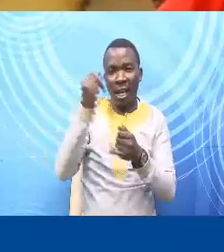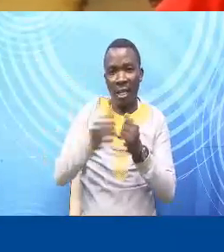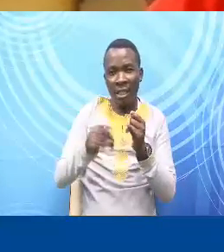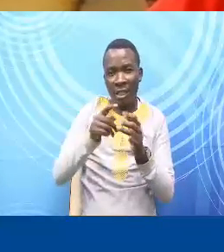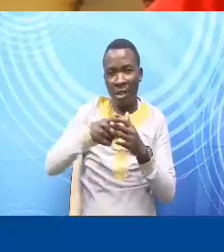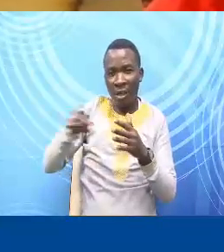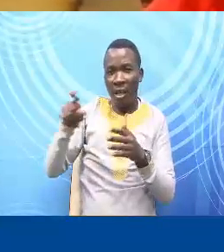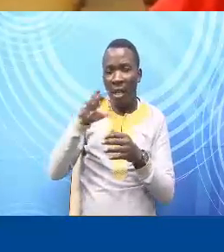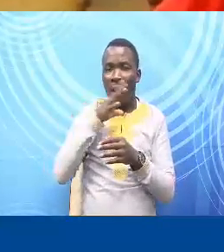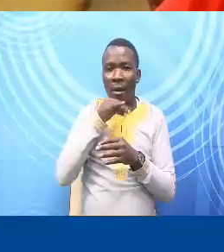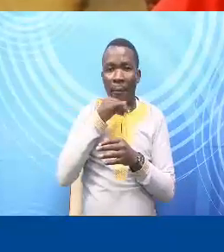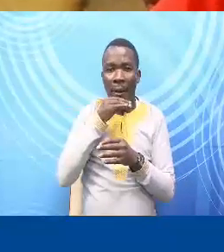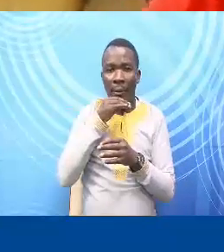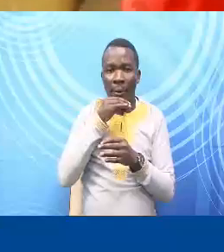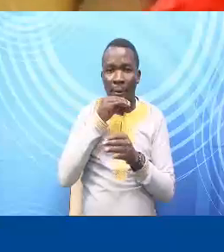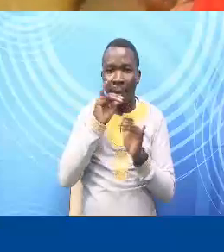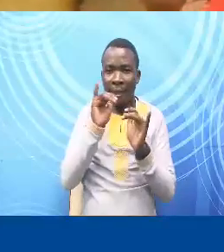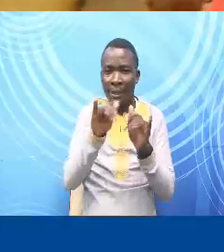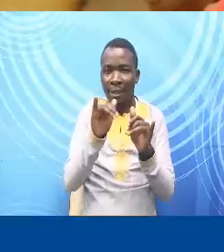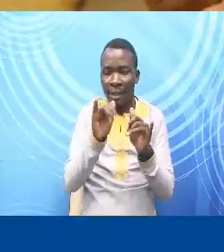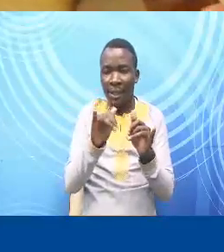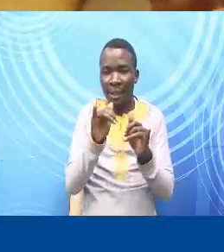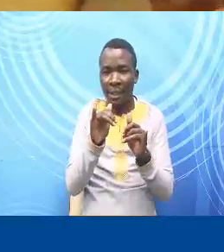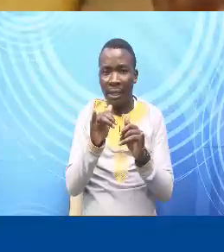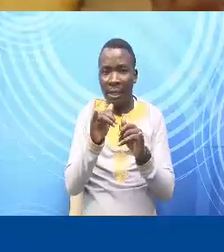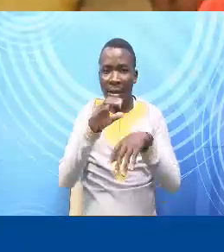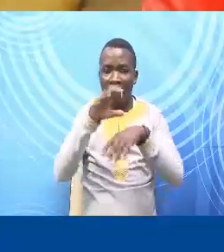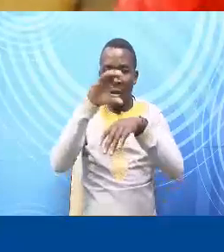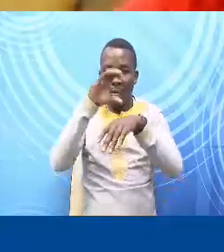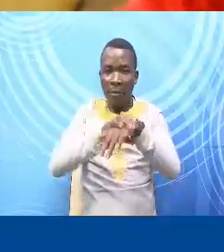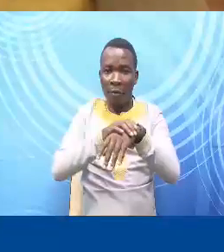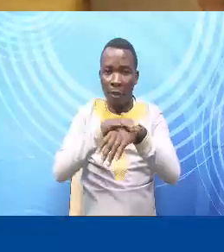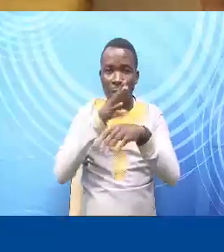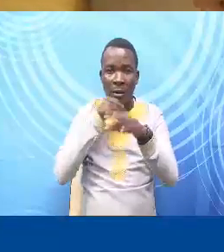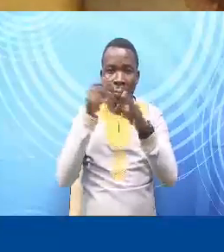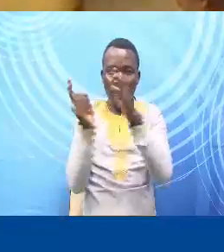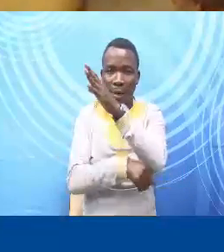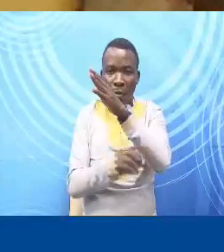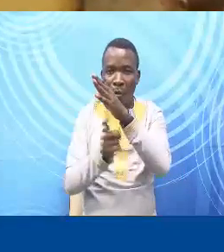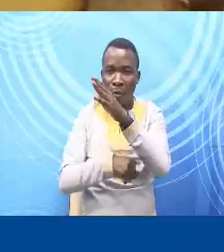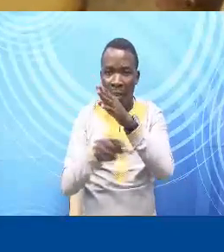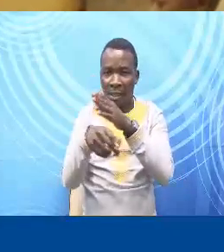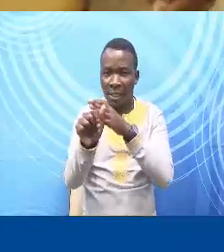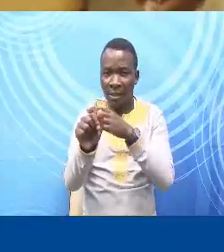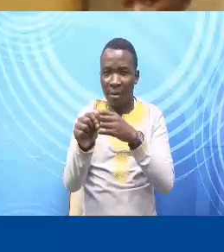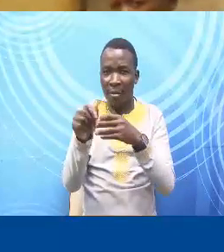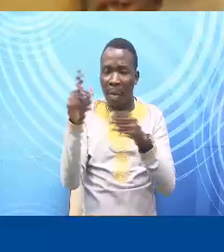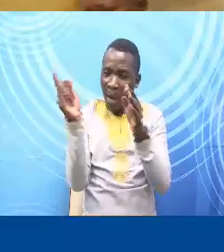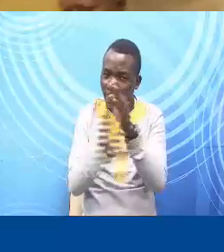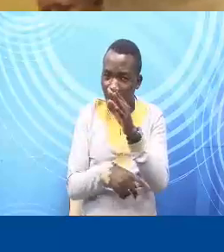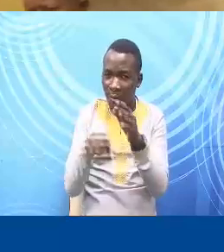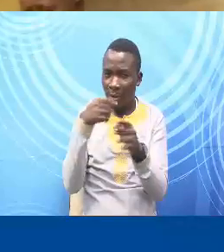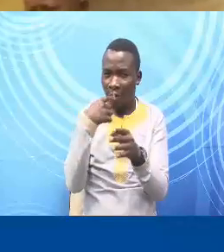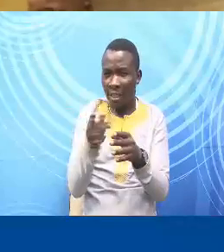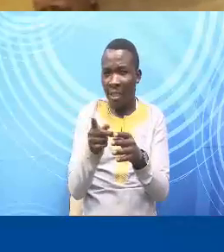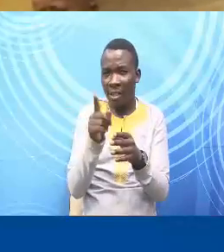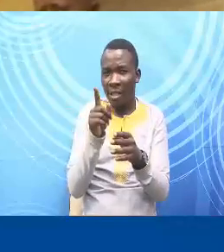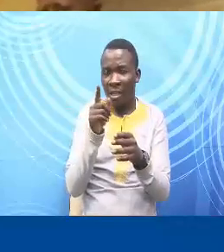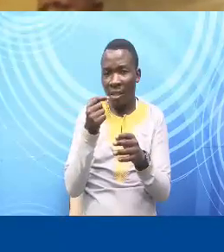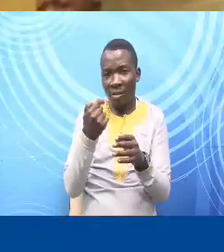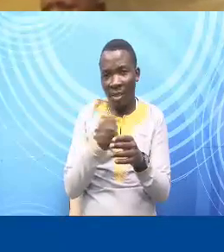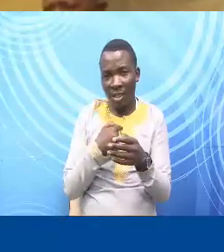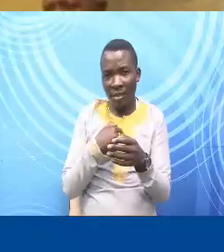aba bagabo bano basigara bari kubafasha ngo bari kumutimbagura hano, banamukubise bari kuvuga ati ngo